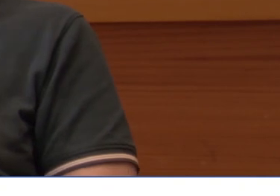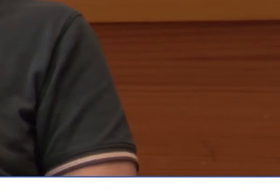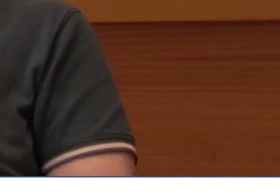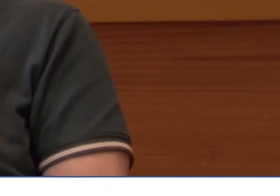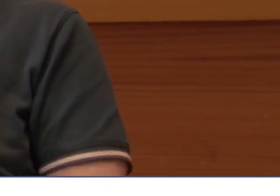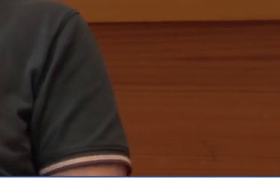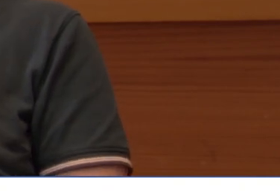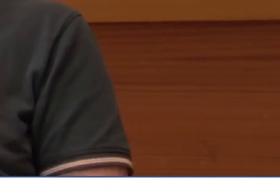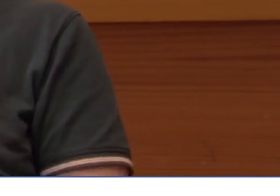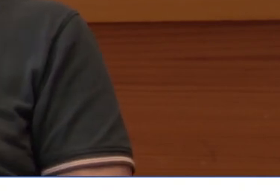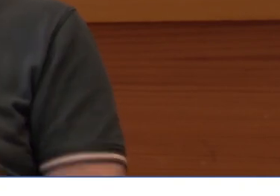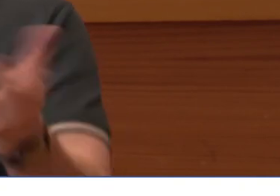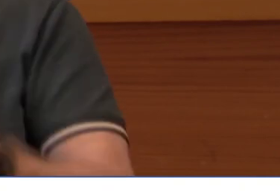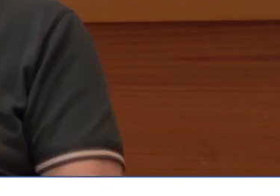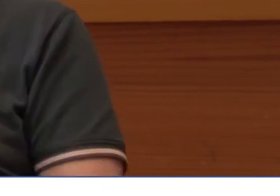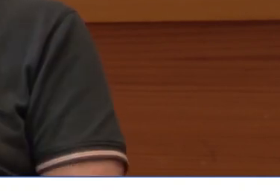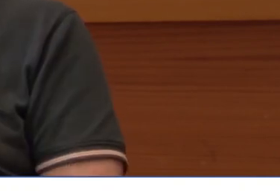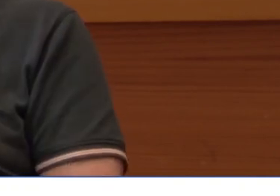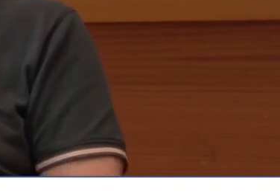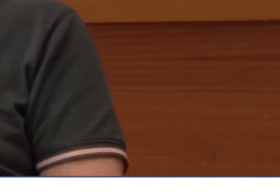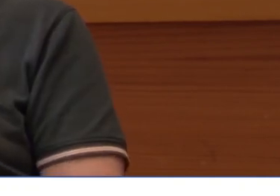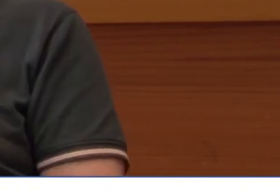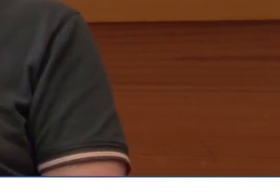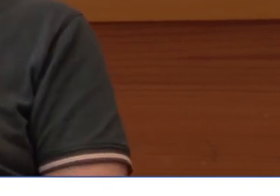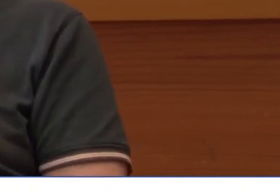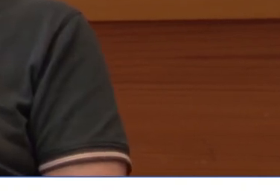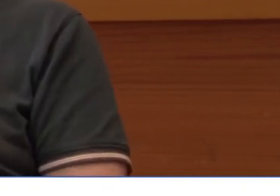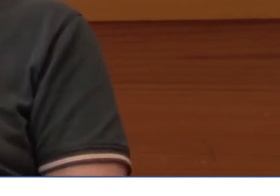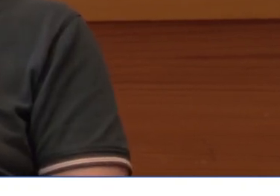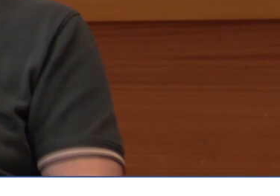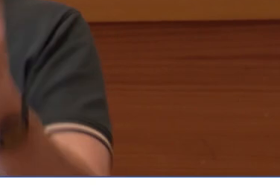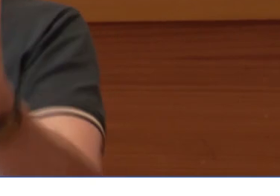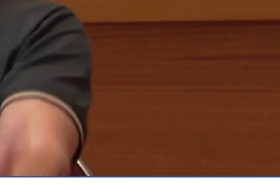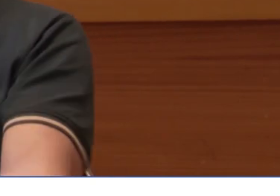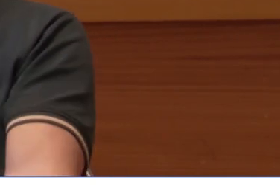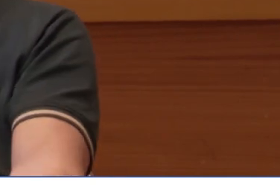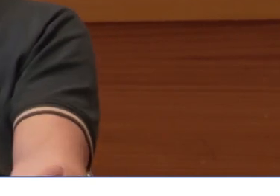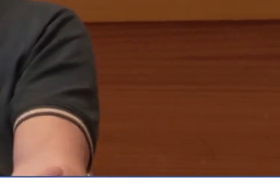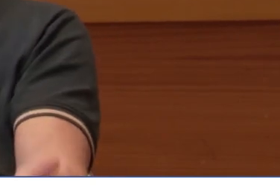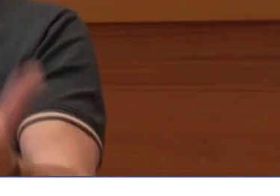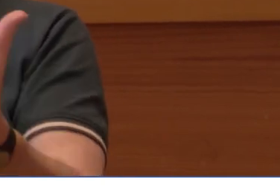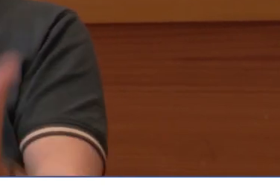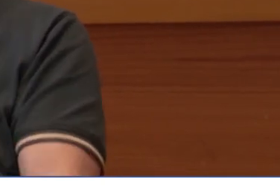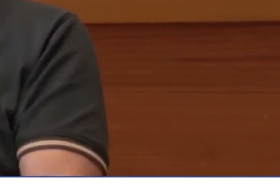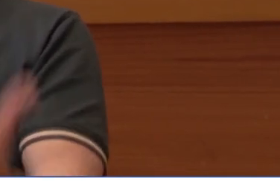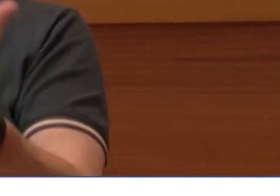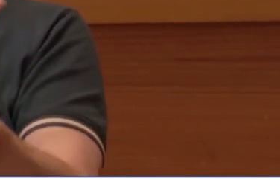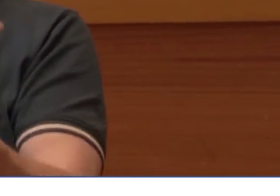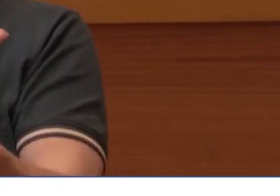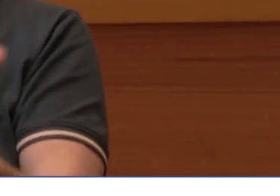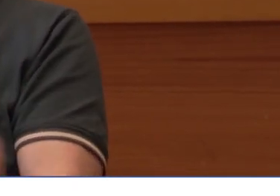gut das ist im Moment noch so das könnte der Grund sein im Grunde genommen geht es ja darum den Bedarf zu erkennen und dort